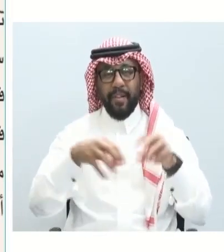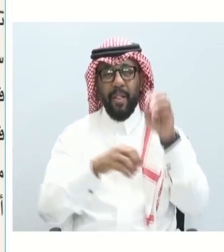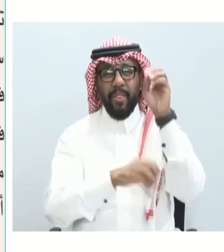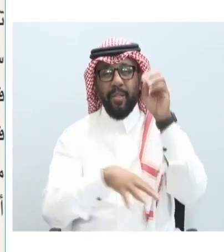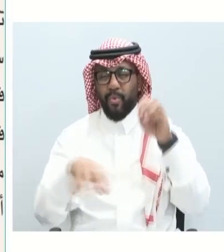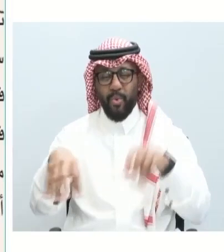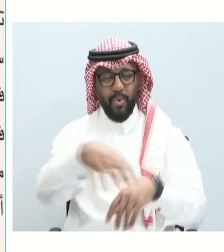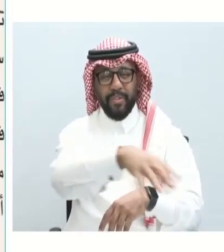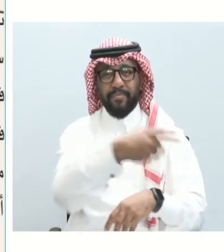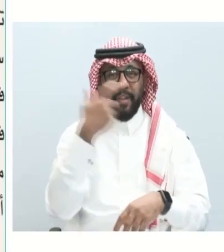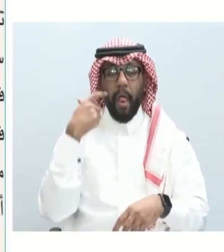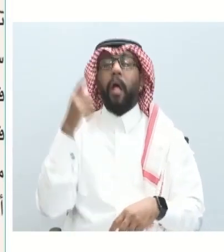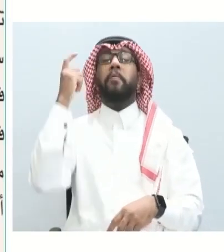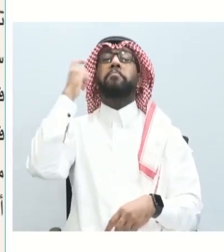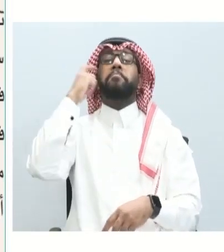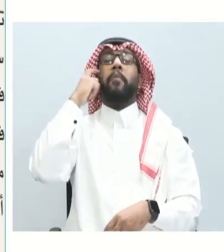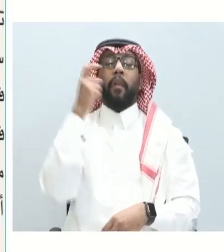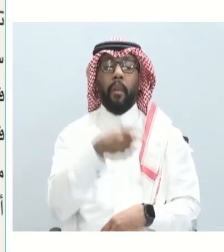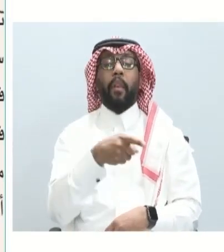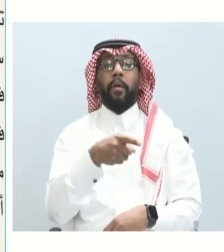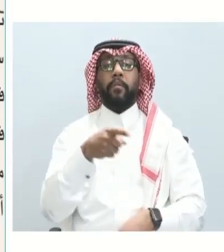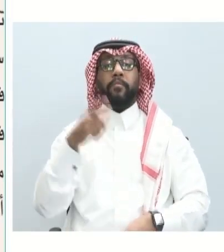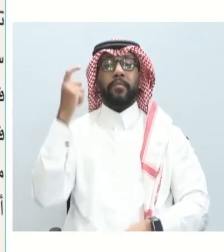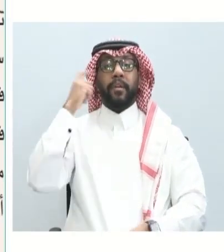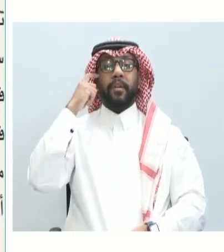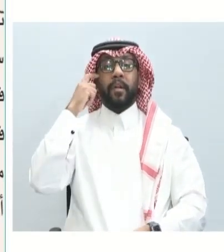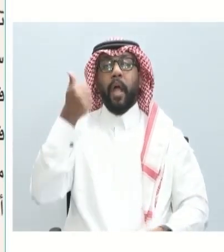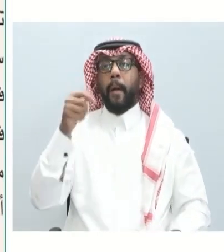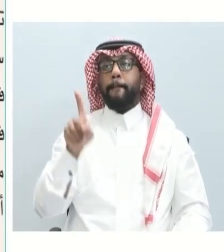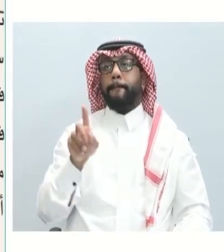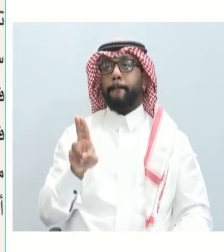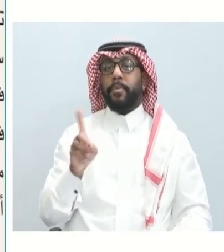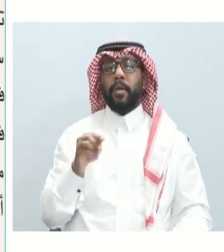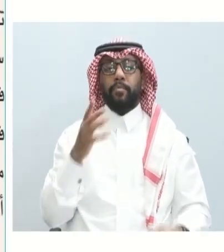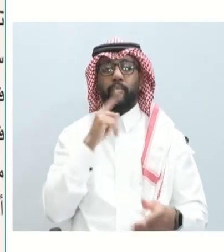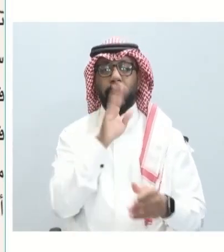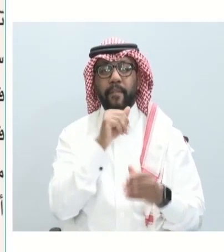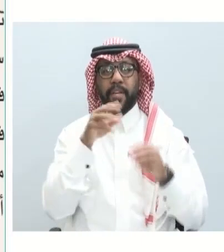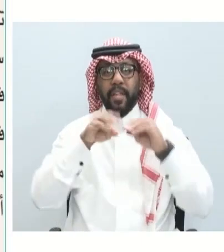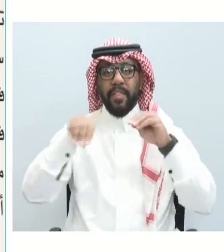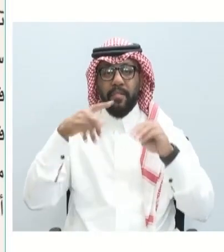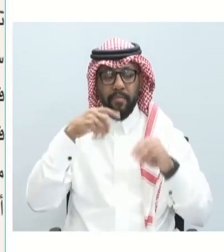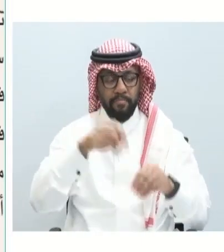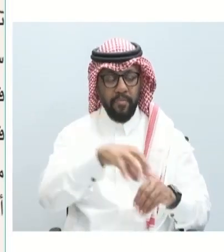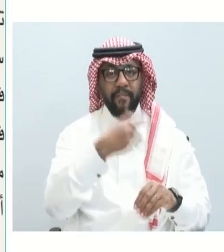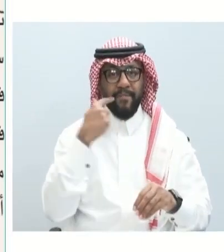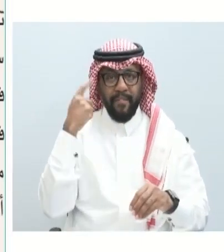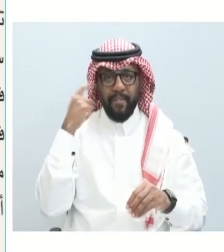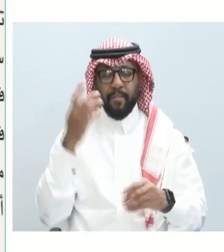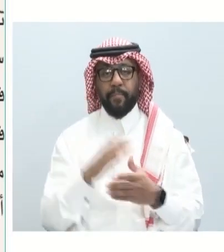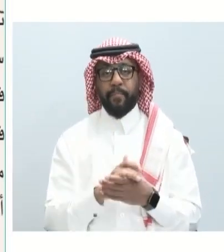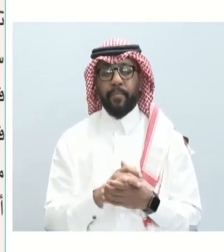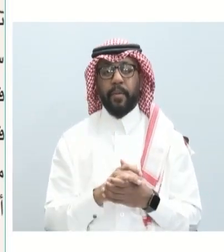متفرقا تعرفت انه ابتر ليس له ذيل وقال اياد عرفت من رؤيته